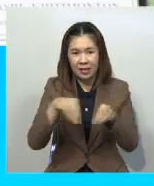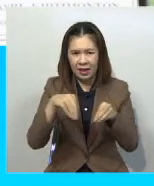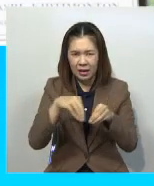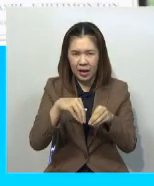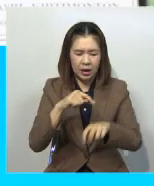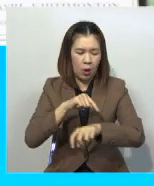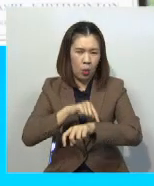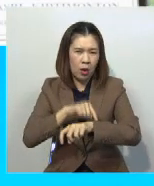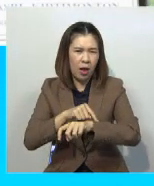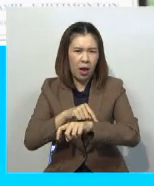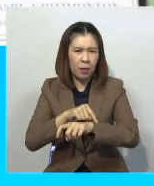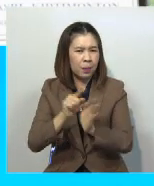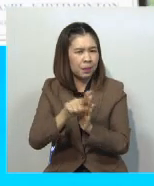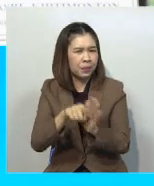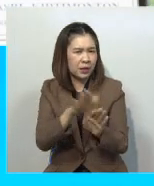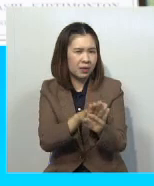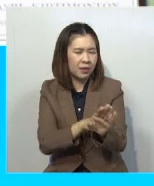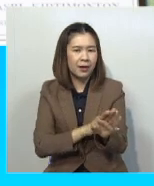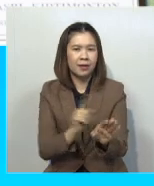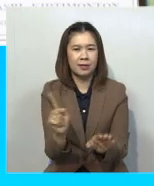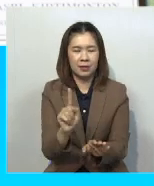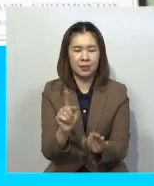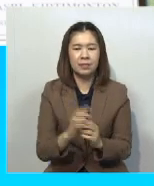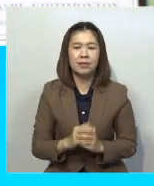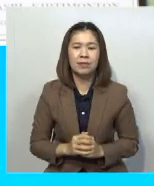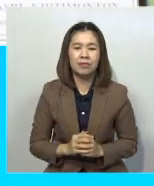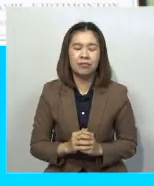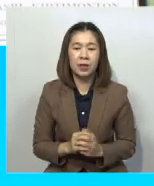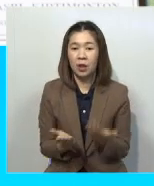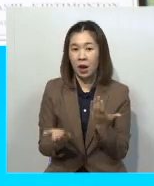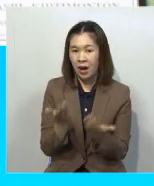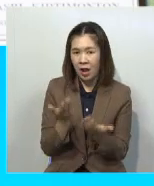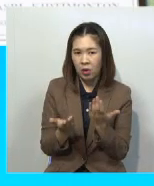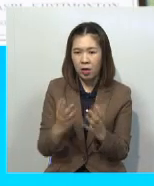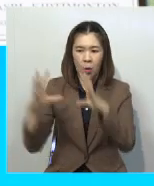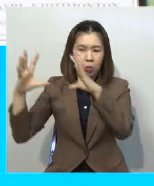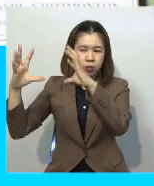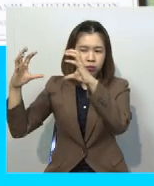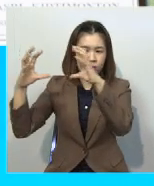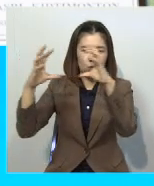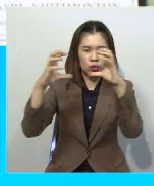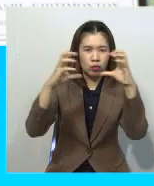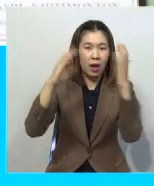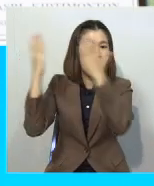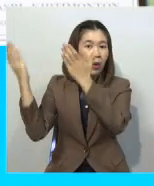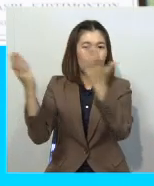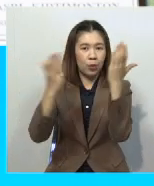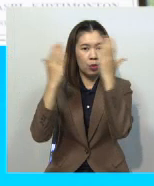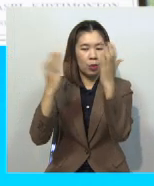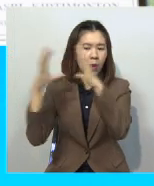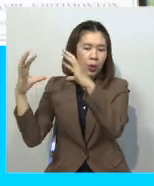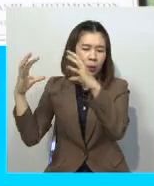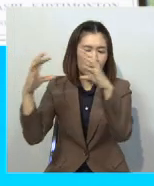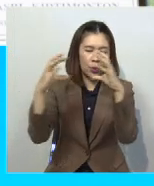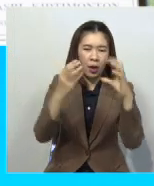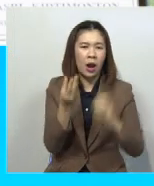วลาประมาณสักเท่าไหร่อะคะท่านอธิบดีคะ มันขึ้นอยู่กับความเร็วของกระแสลมนะครับแล้วก็ทิศทางลม